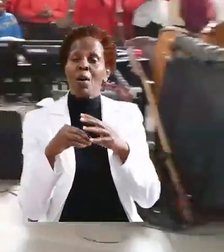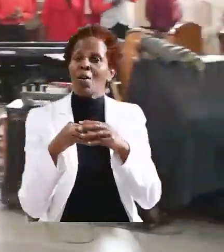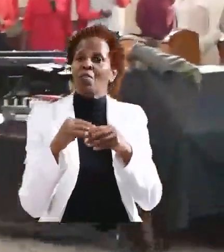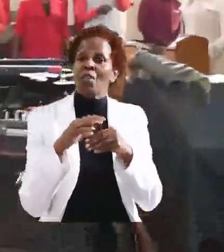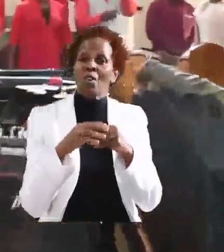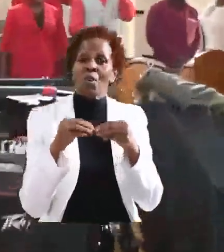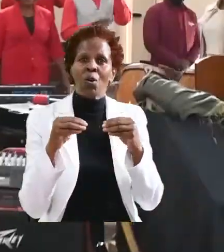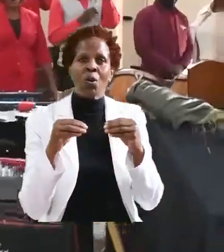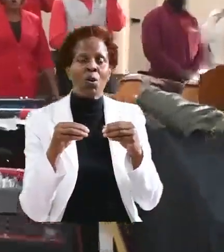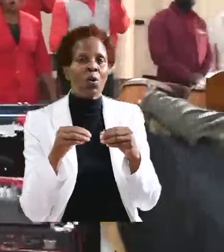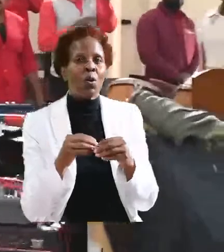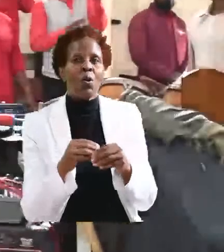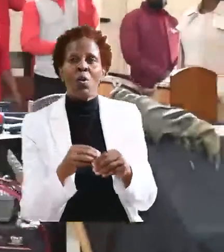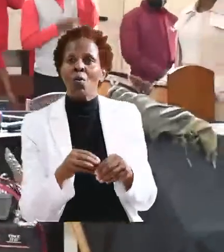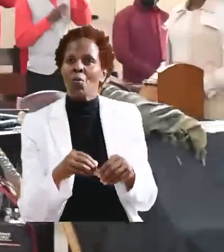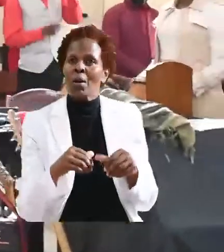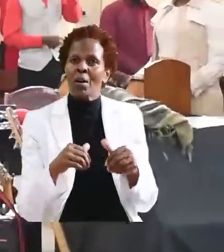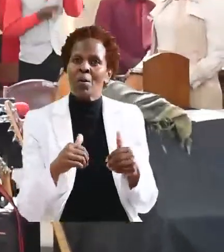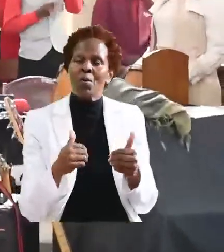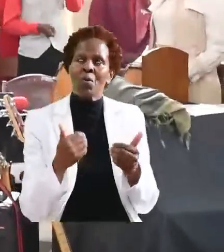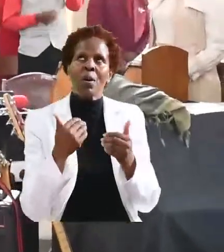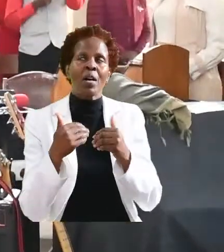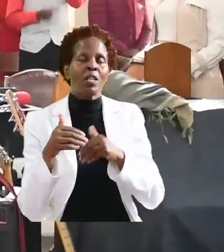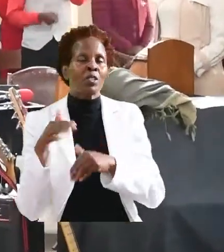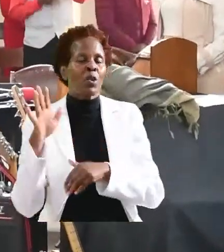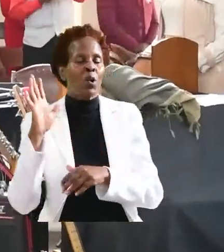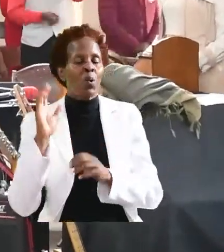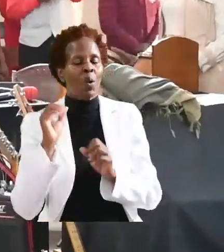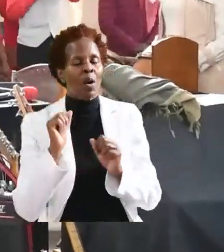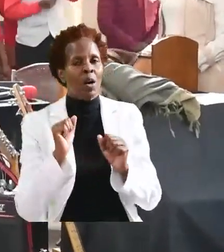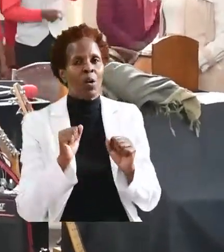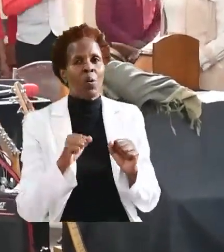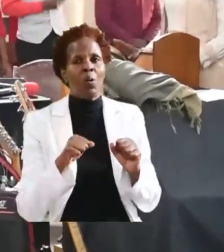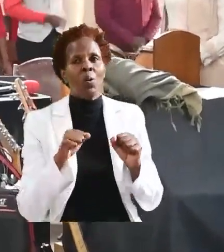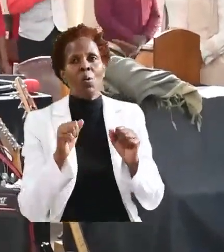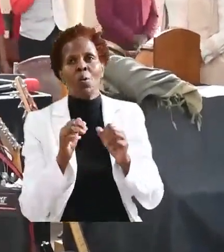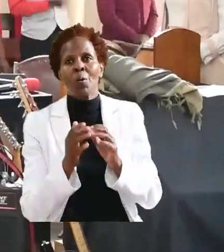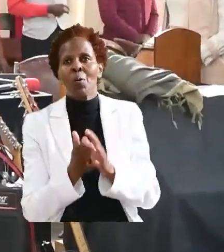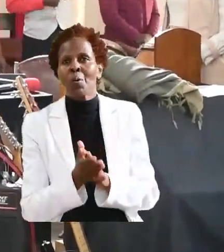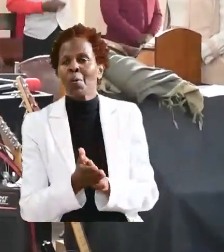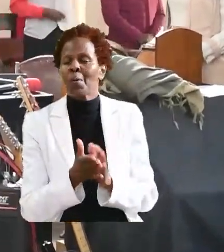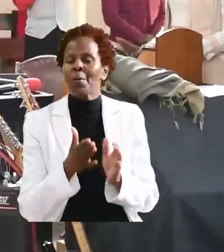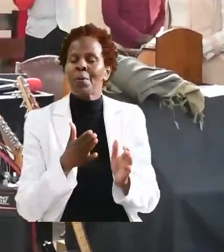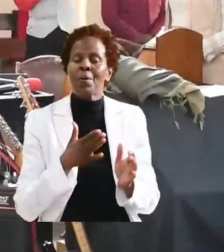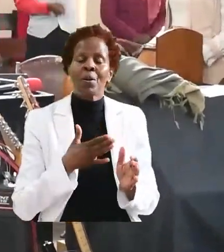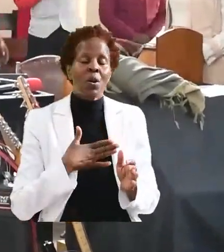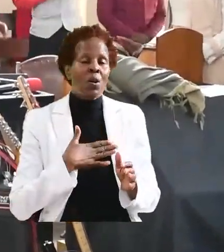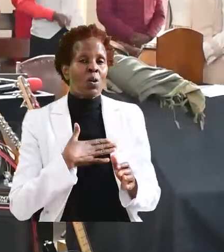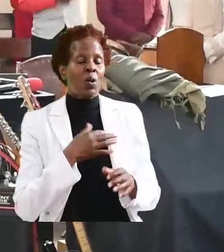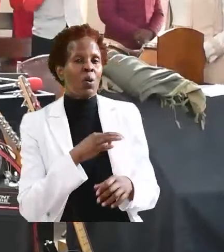viumba vyo kwa uwezo wako roho